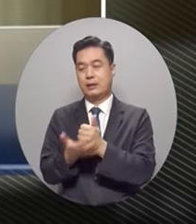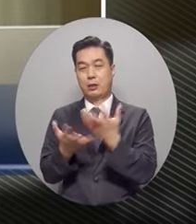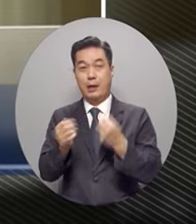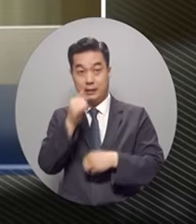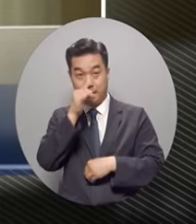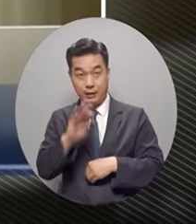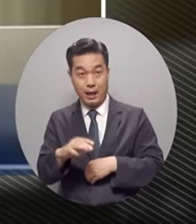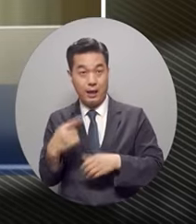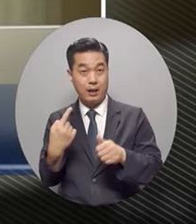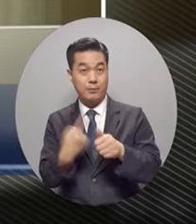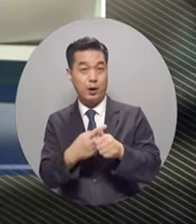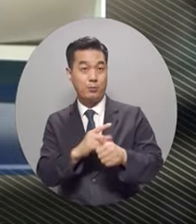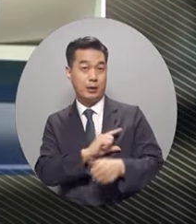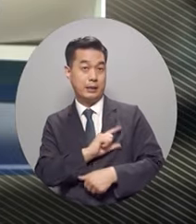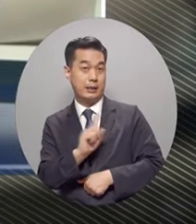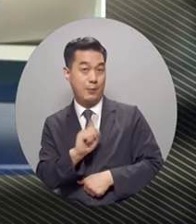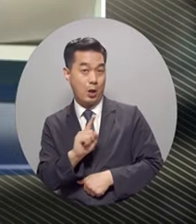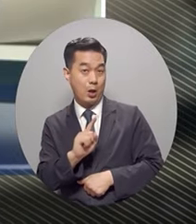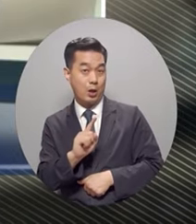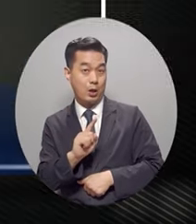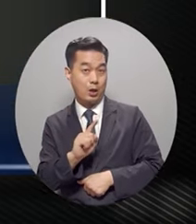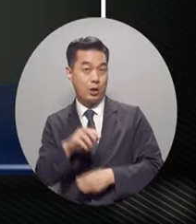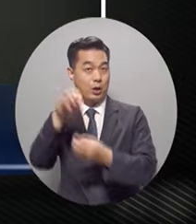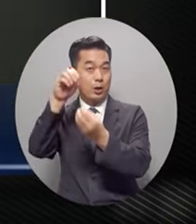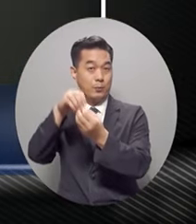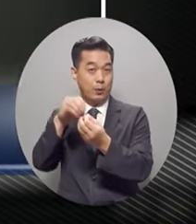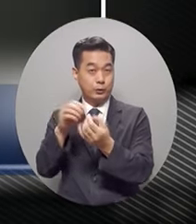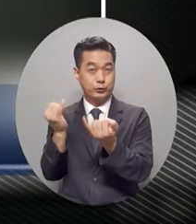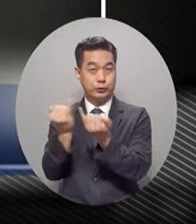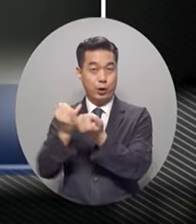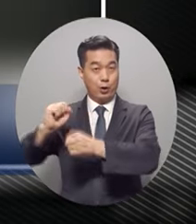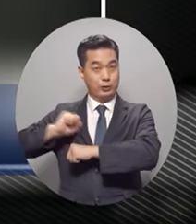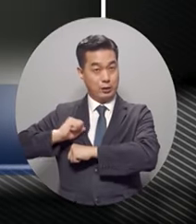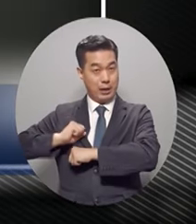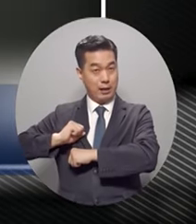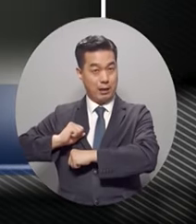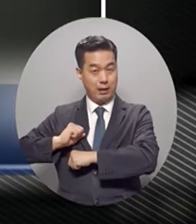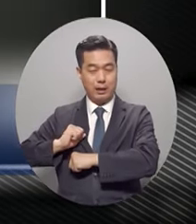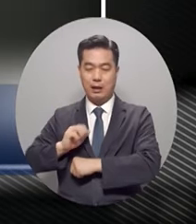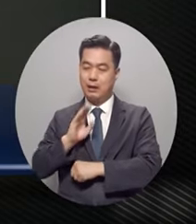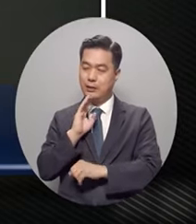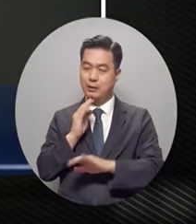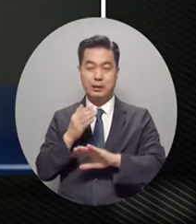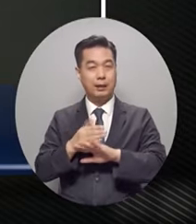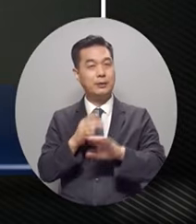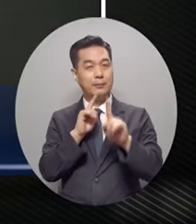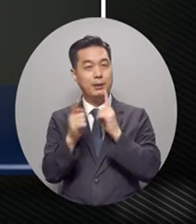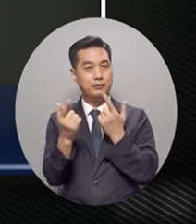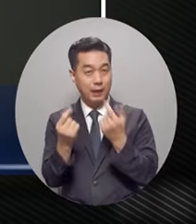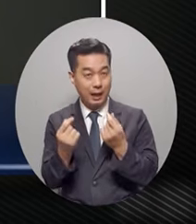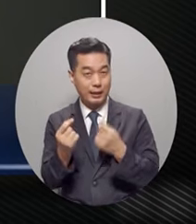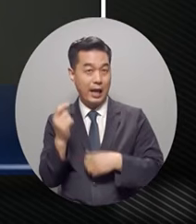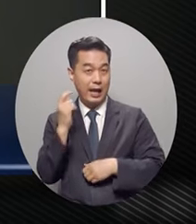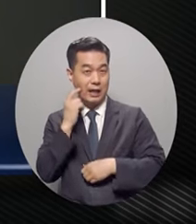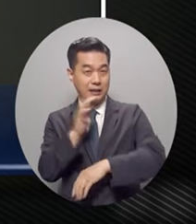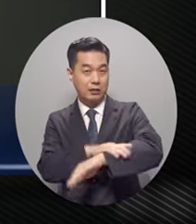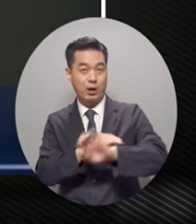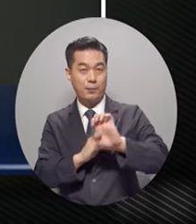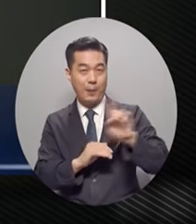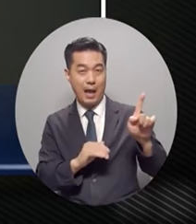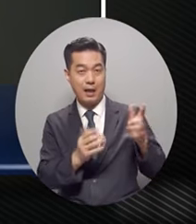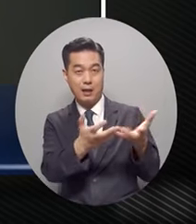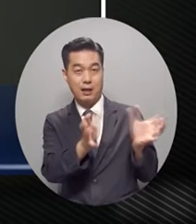일단 어떠신지 하고 보수 여전사 주자. 보수의 여전사 참 그 감사한 말씀이고요. 가짜